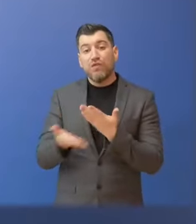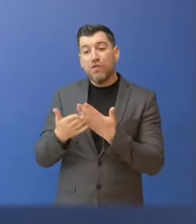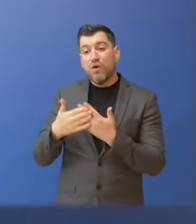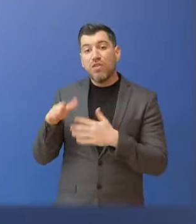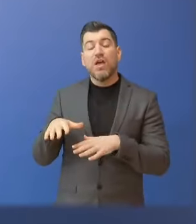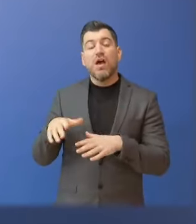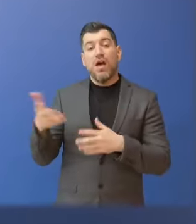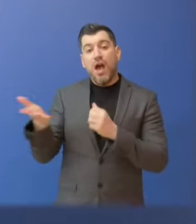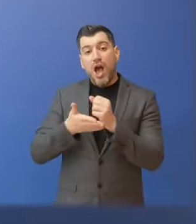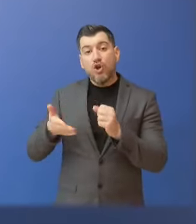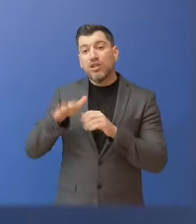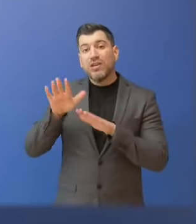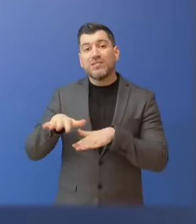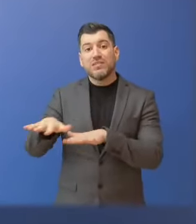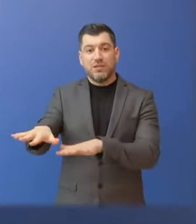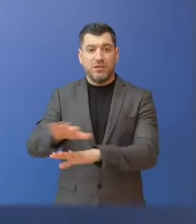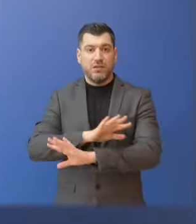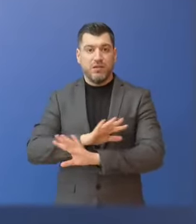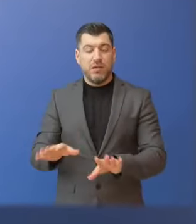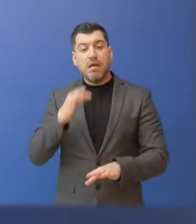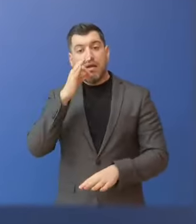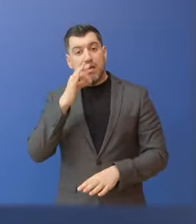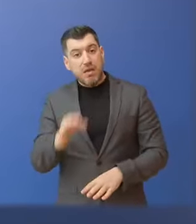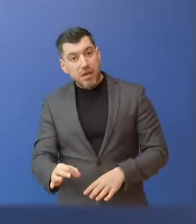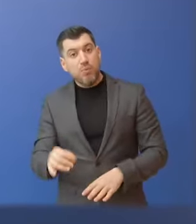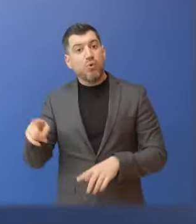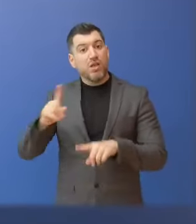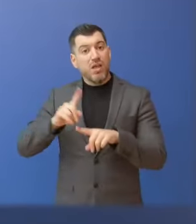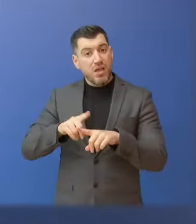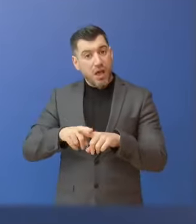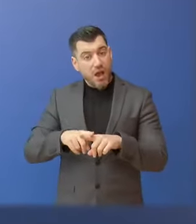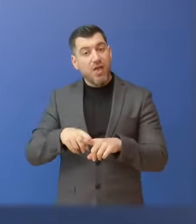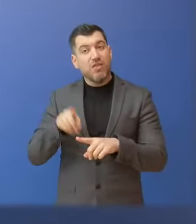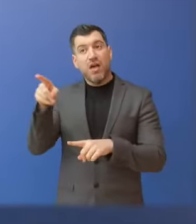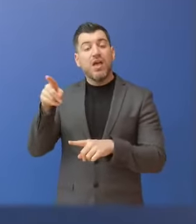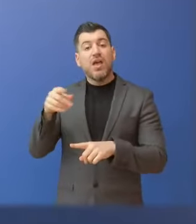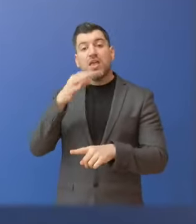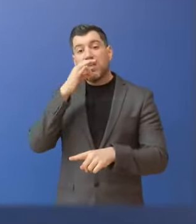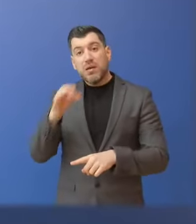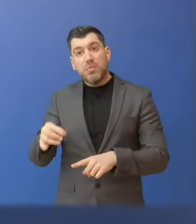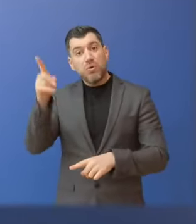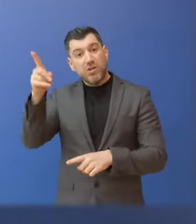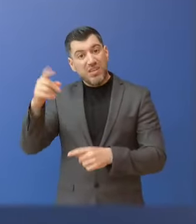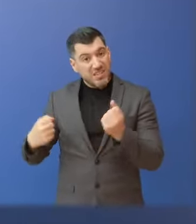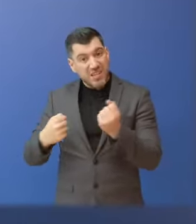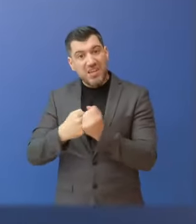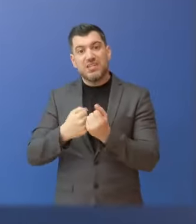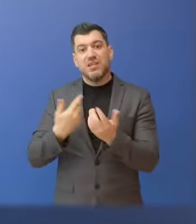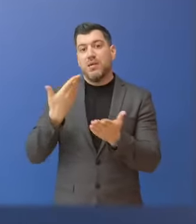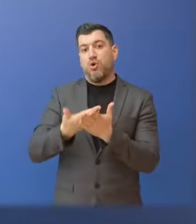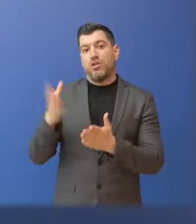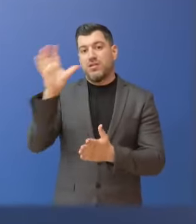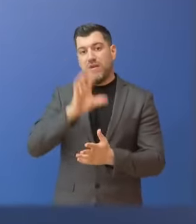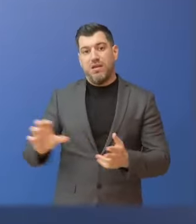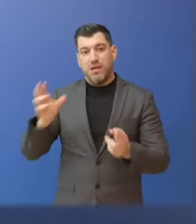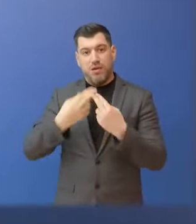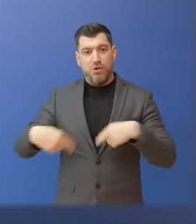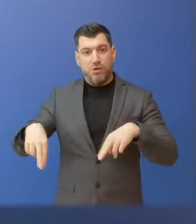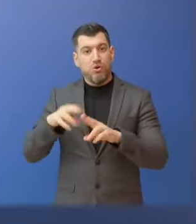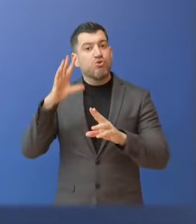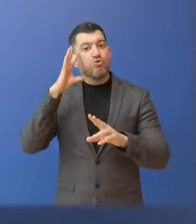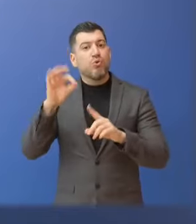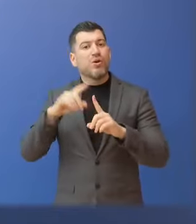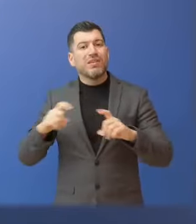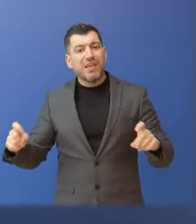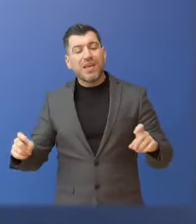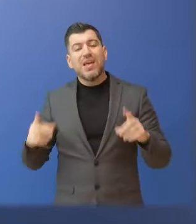ελλάδα από την πρώτη στιγμή είχε ταχθεί υπέρ της πρότασης η οποία προωθείται από την ευρωπαϊκή επιτροπή έτσι ώστε να υπάρξει μία παύση στο